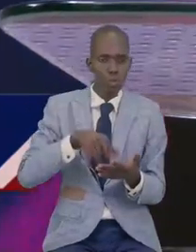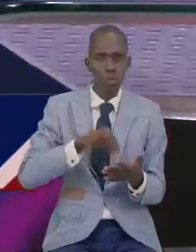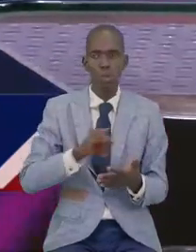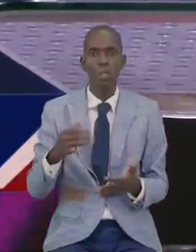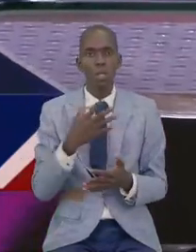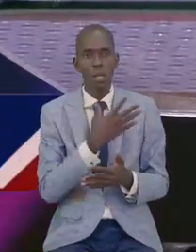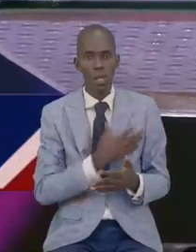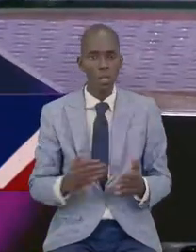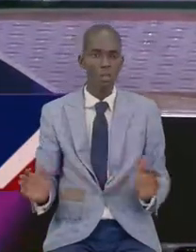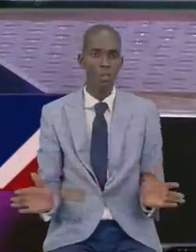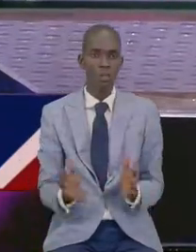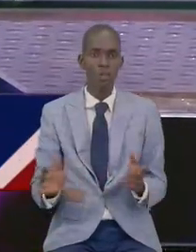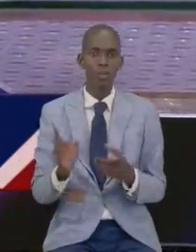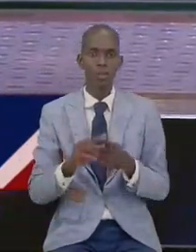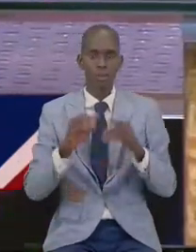le